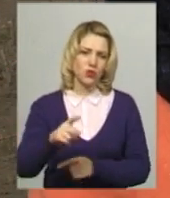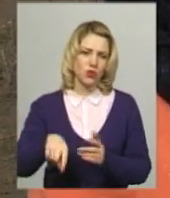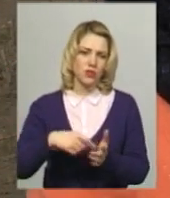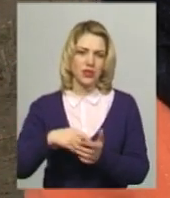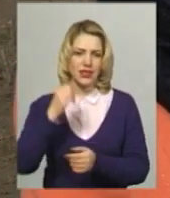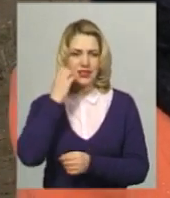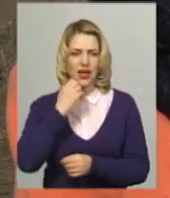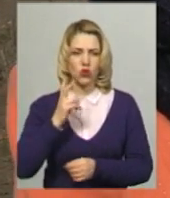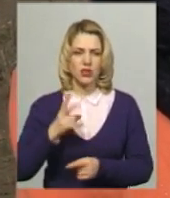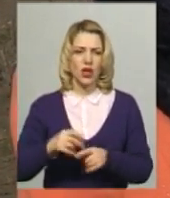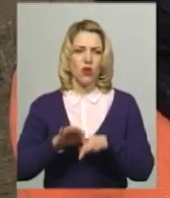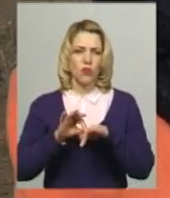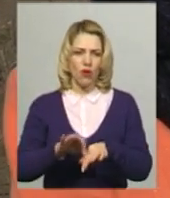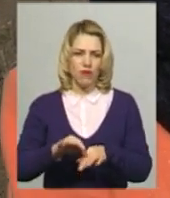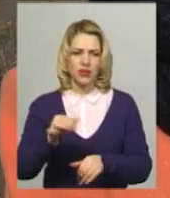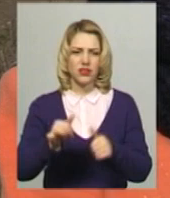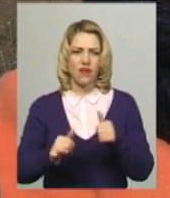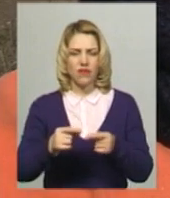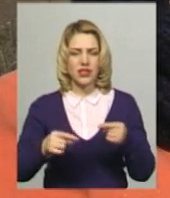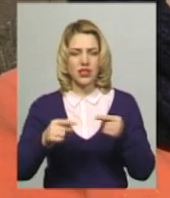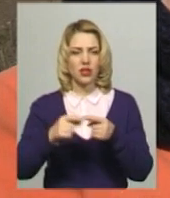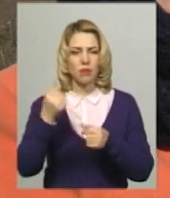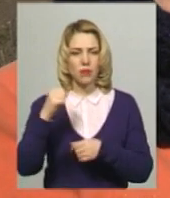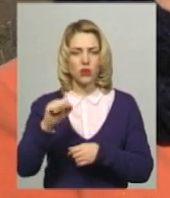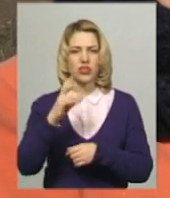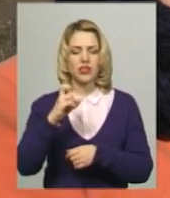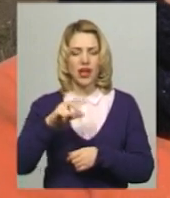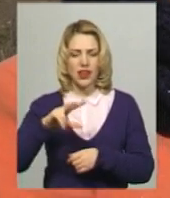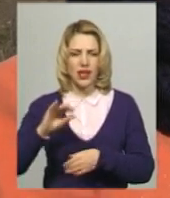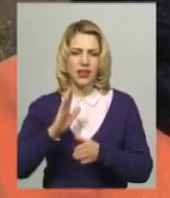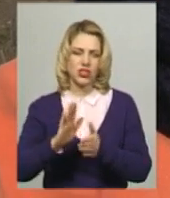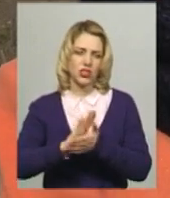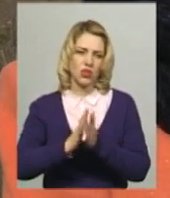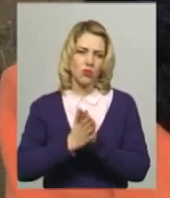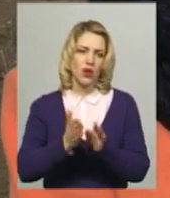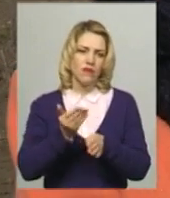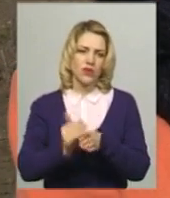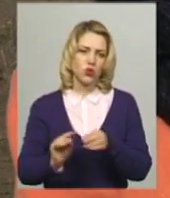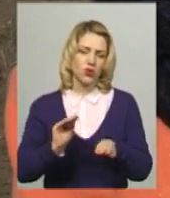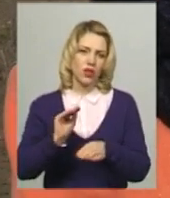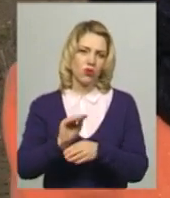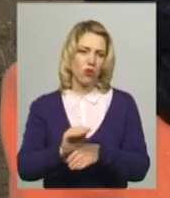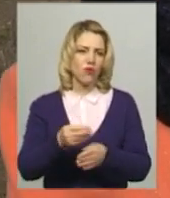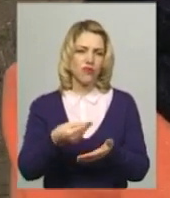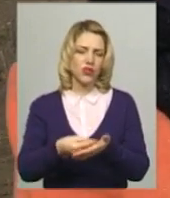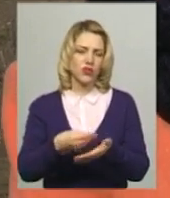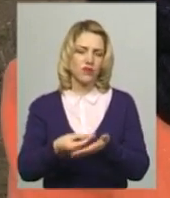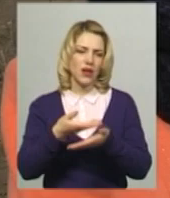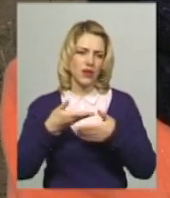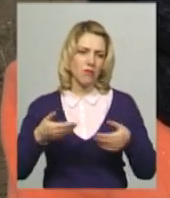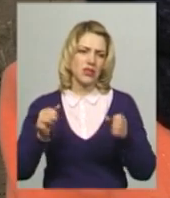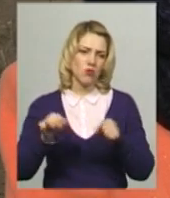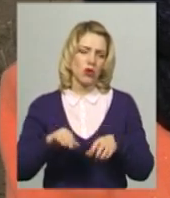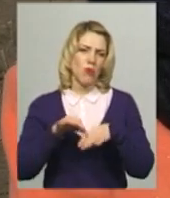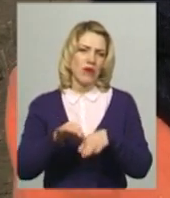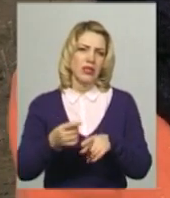Але проведені торги, визначений переможець, але лише за умови виділення додаткового фінансування нам, ми зможемо провести